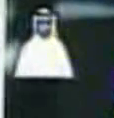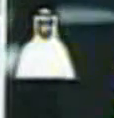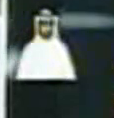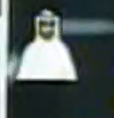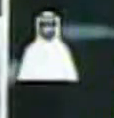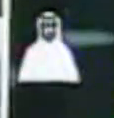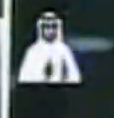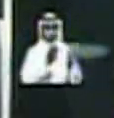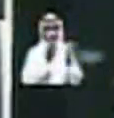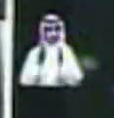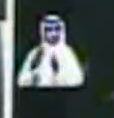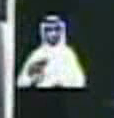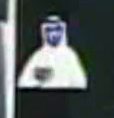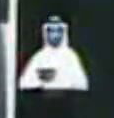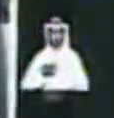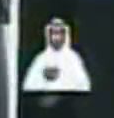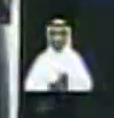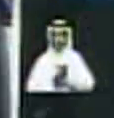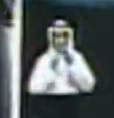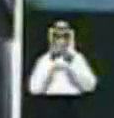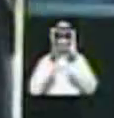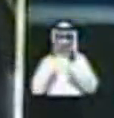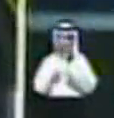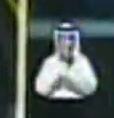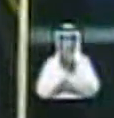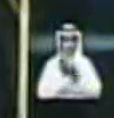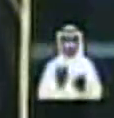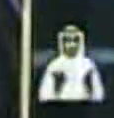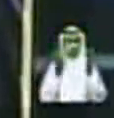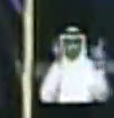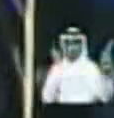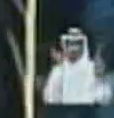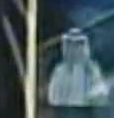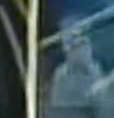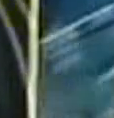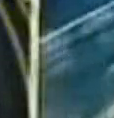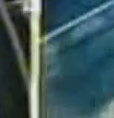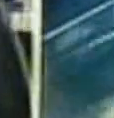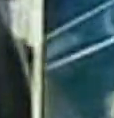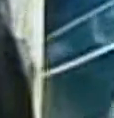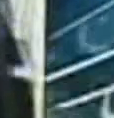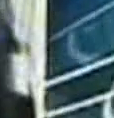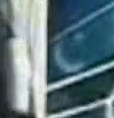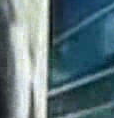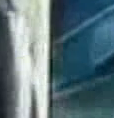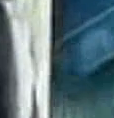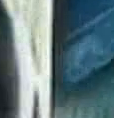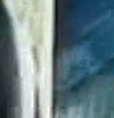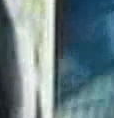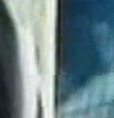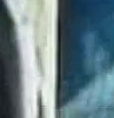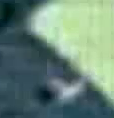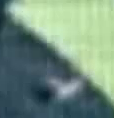راح تكون من إحدى التوصيات لهذا الملتقى. من جانب آخر وهو موضوع أيضا أكثر أهمية، موضوع التنمر. حقيقة هذا